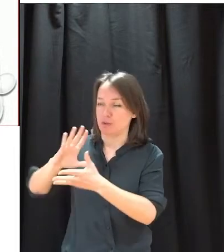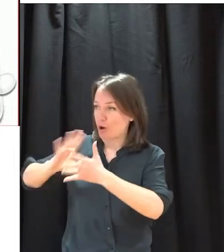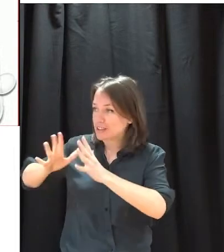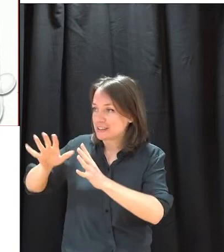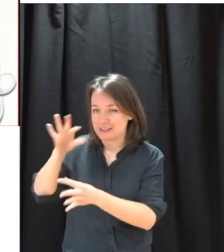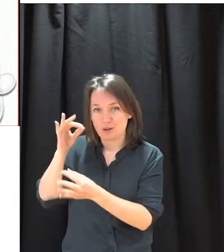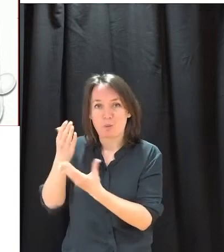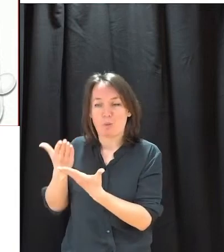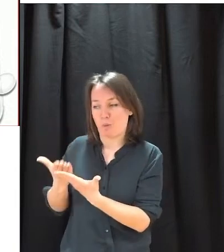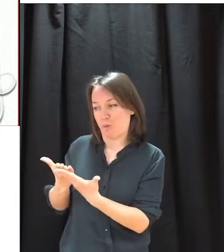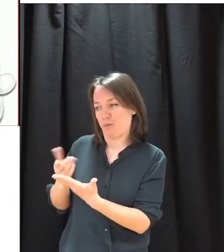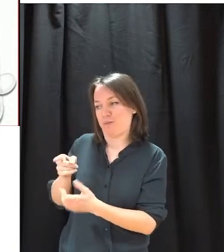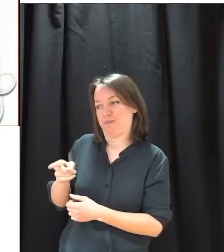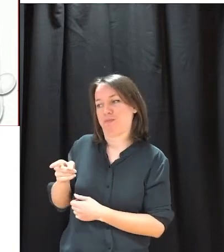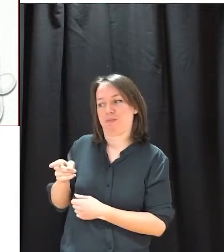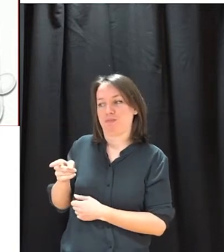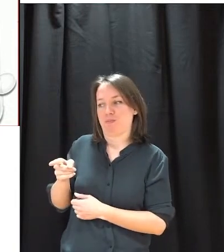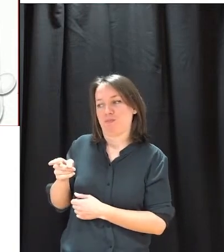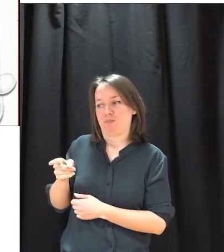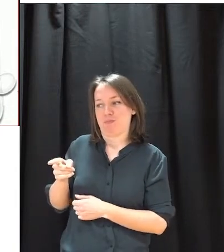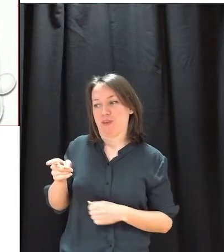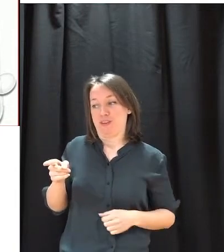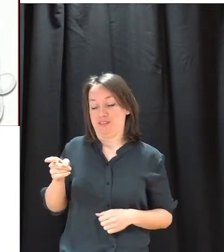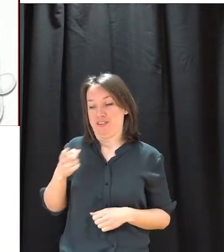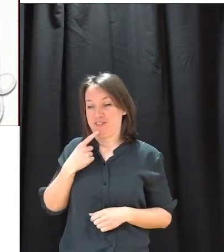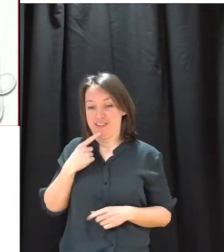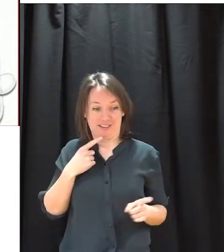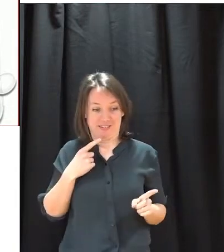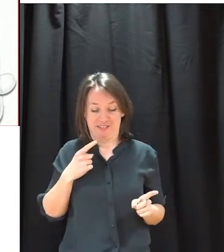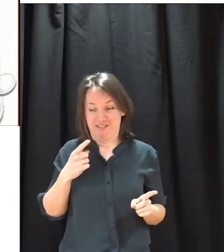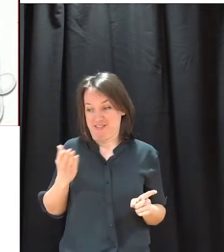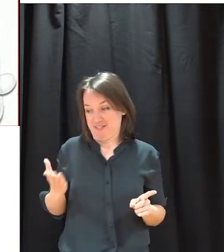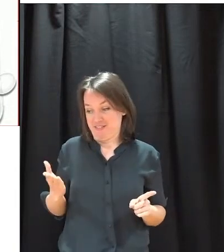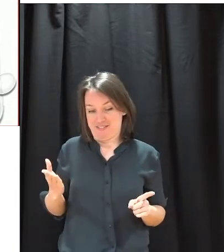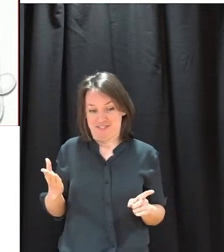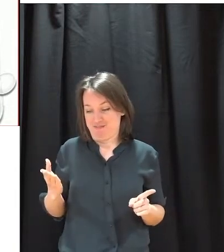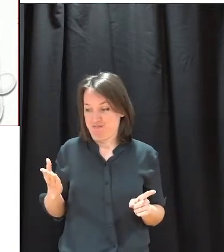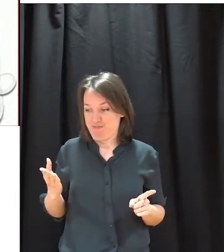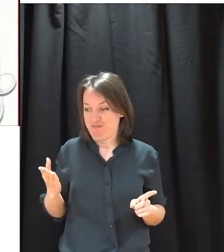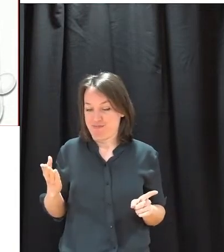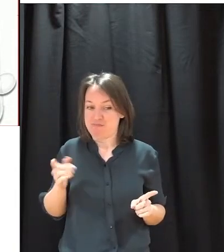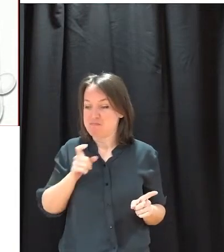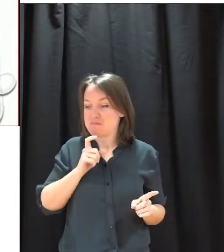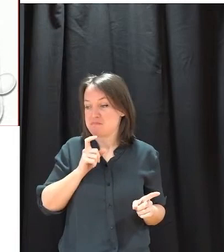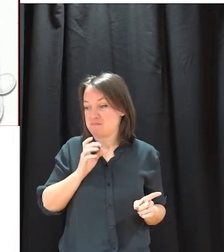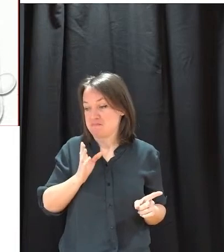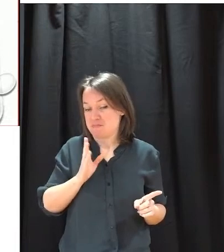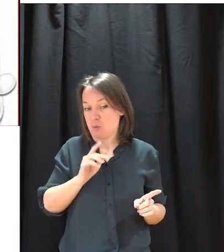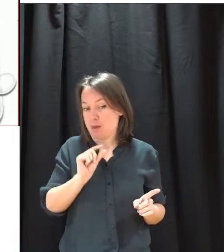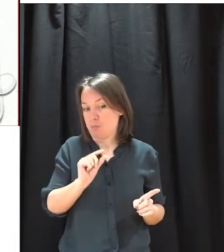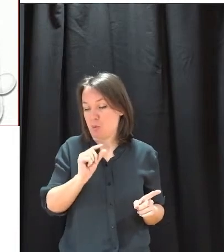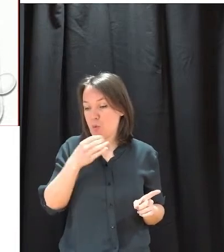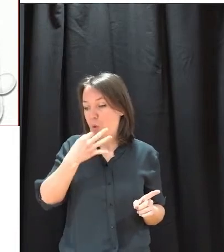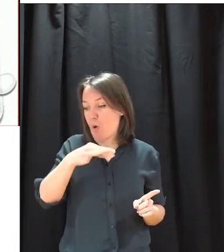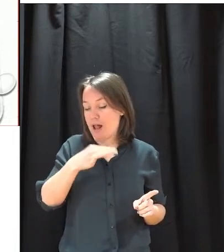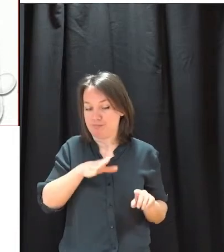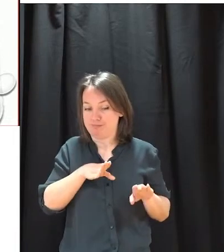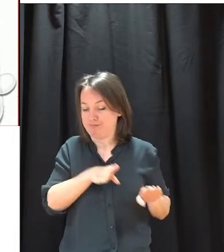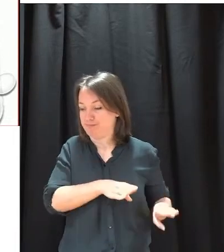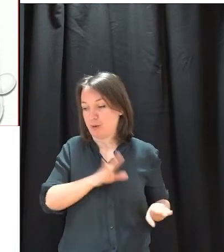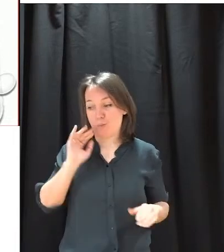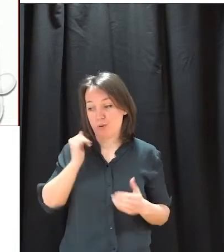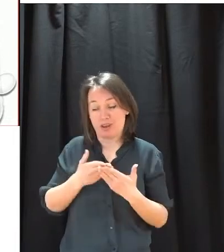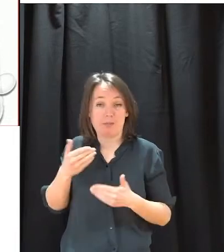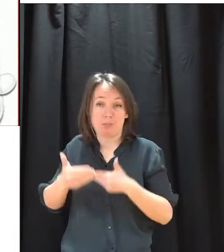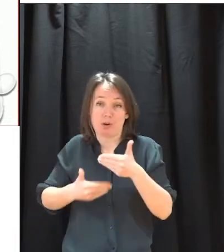Donc c'était une période où, entre ces 2 sessions, elle n'avait pas réinvesti trop l'oral. Donc on voit qu'elle n'a pas énormément progressé